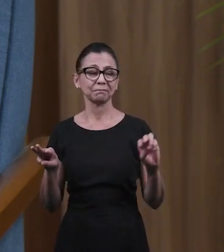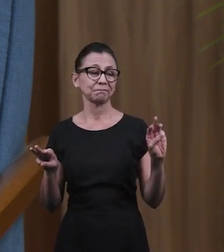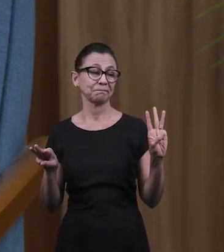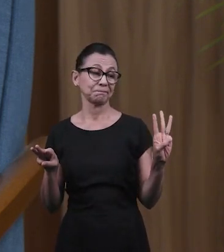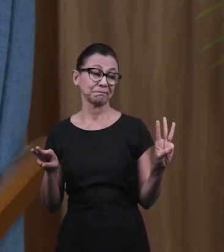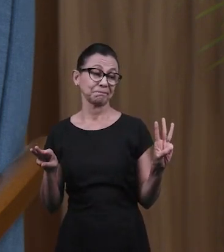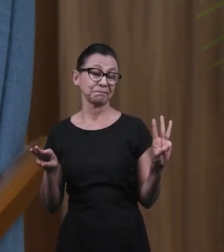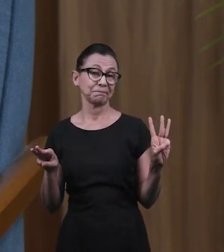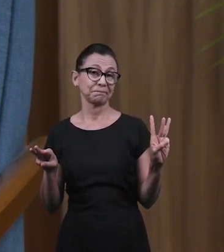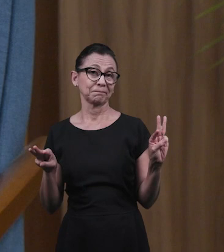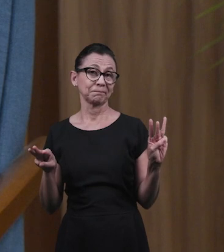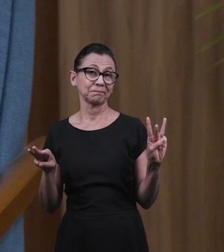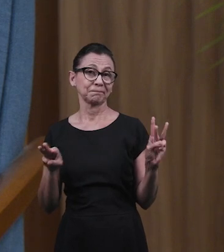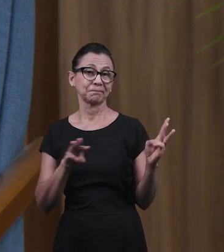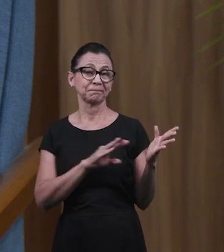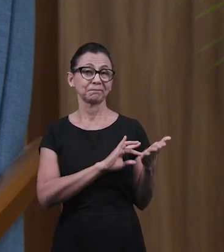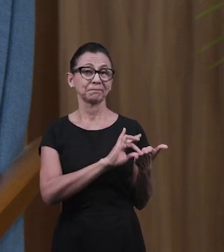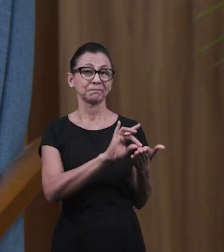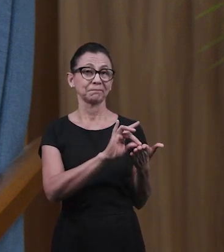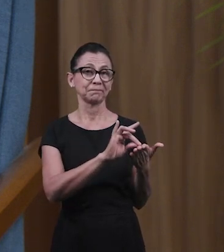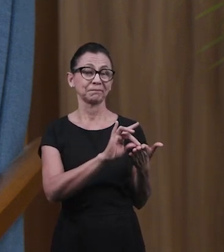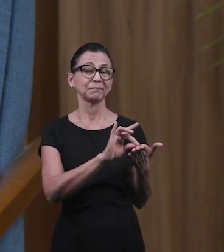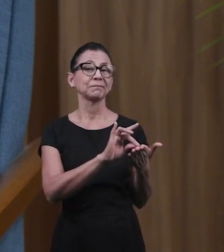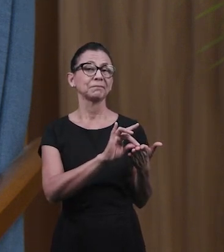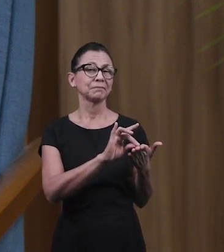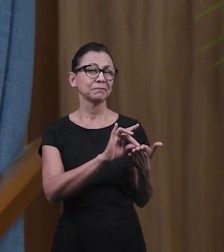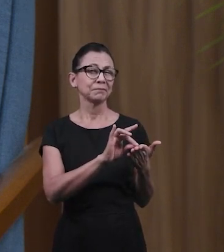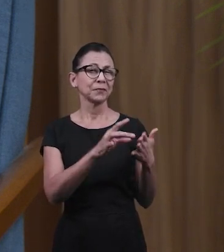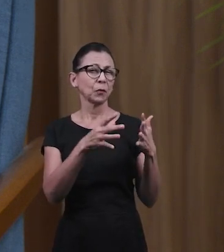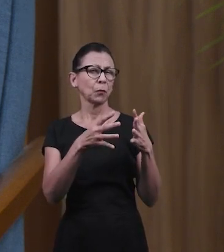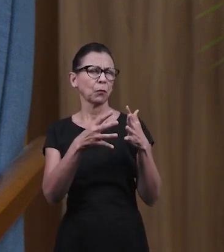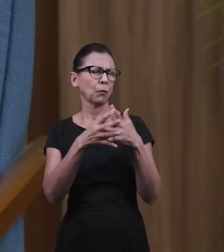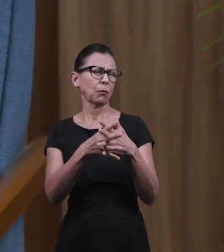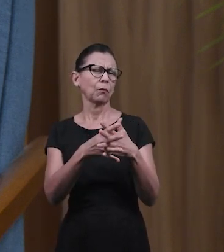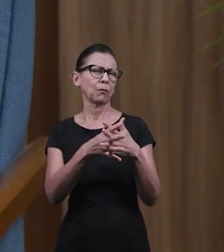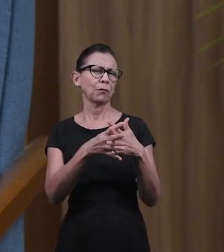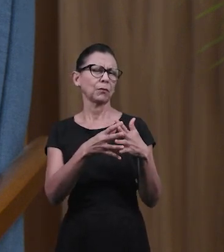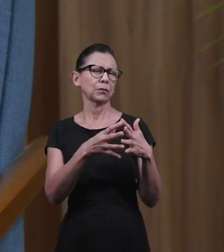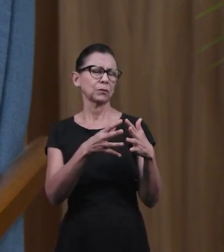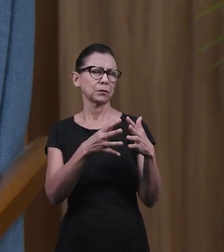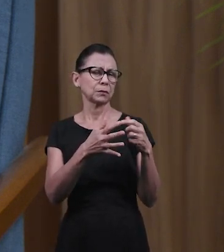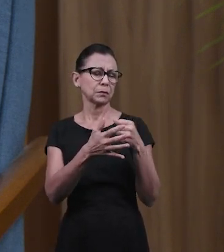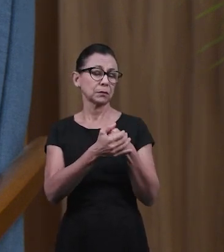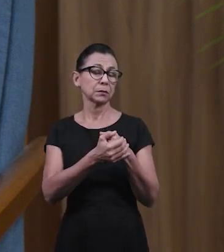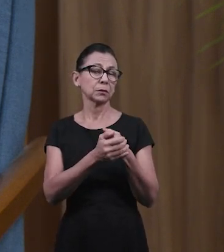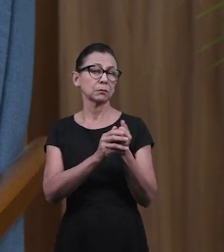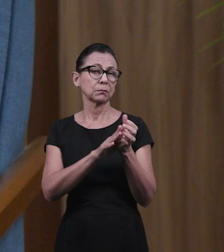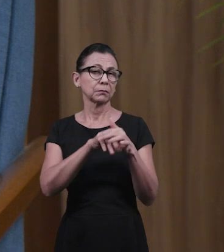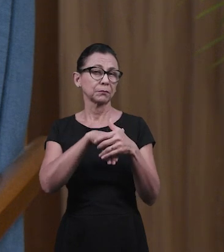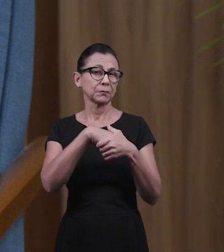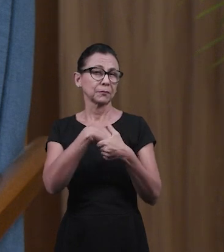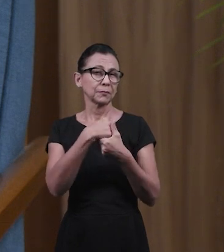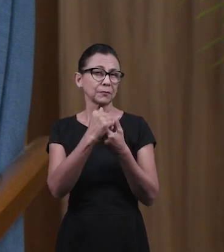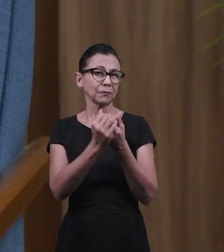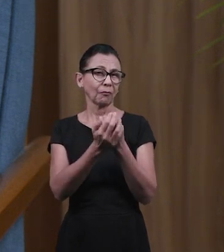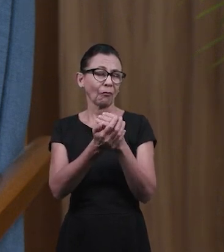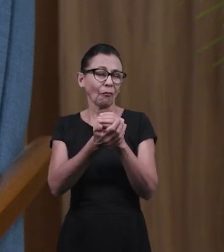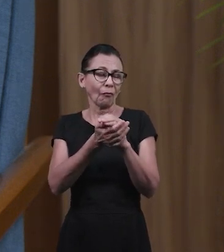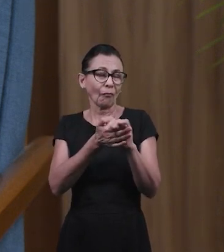blé vient de l'adversaire, il confond, il est caché, mais dans un moment donné, il